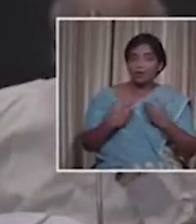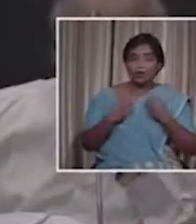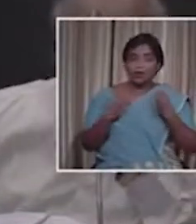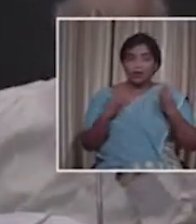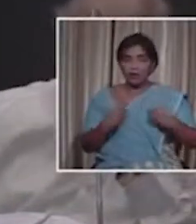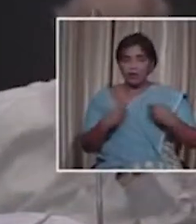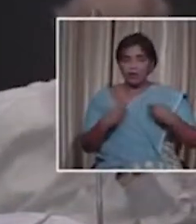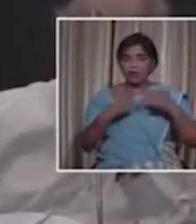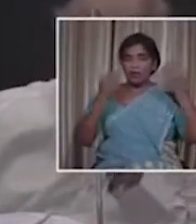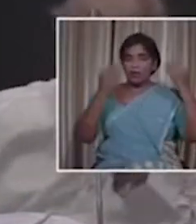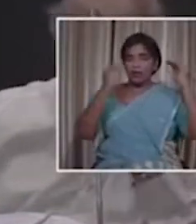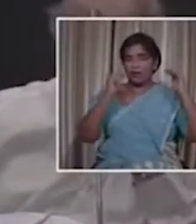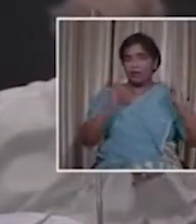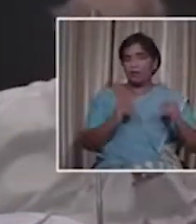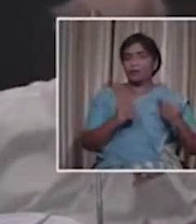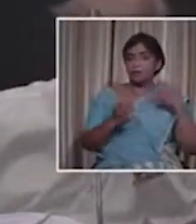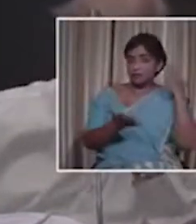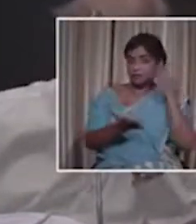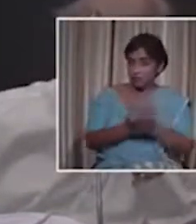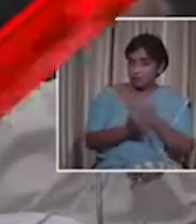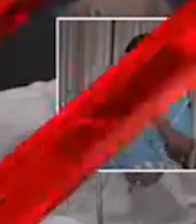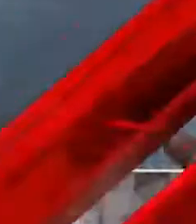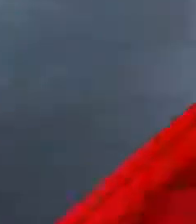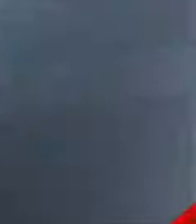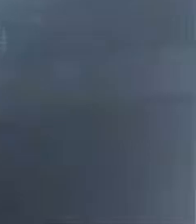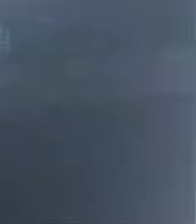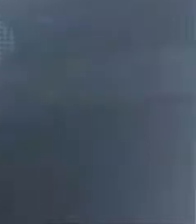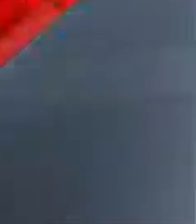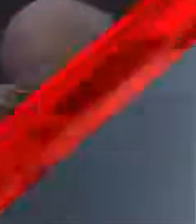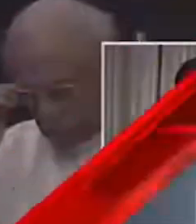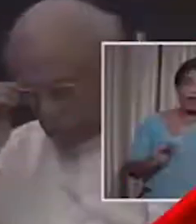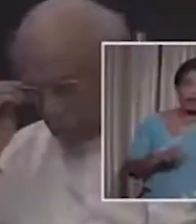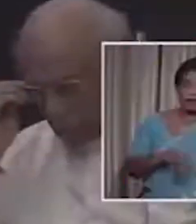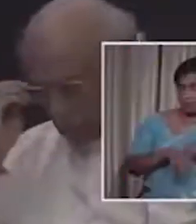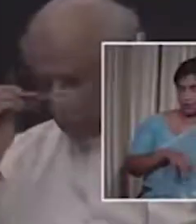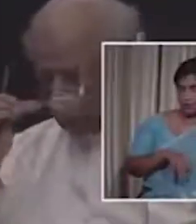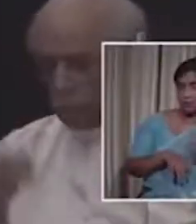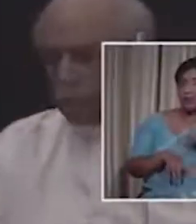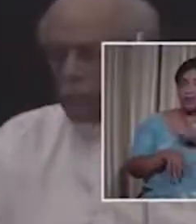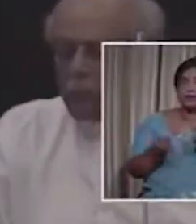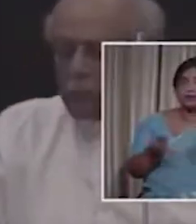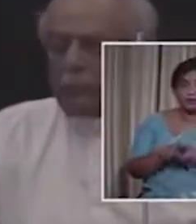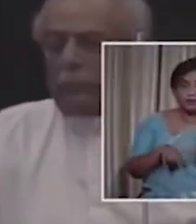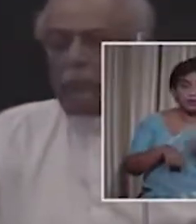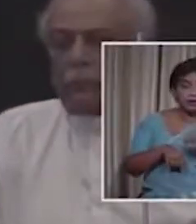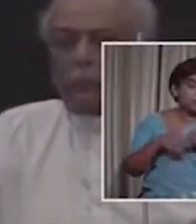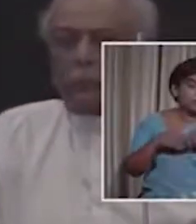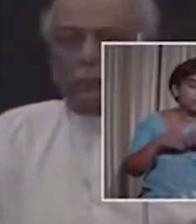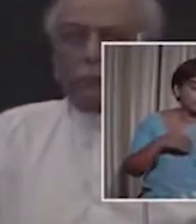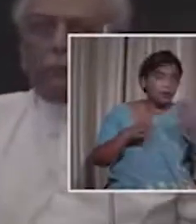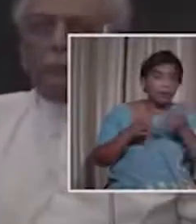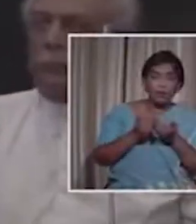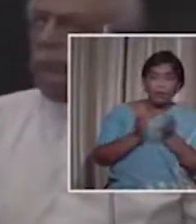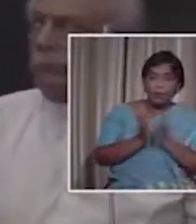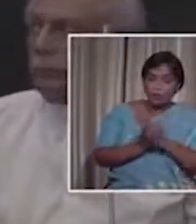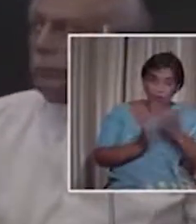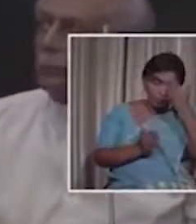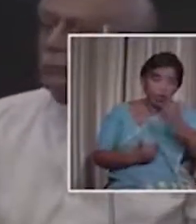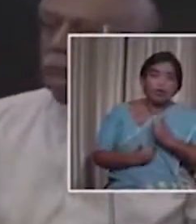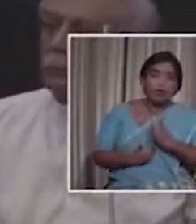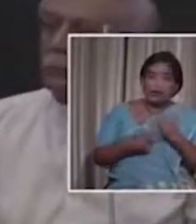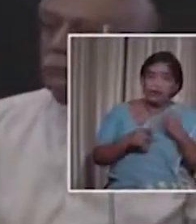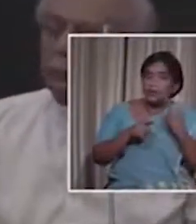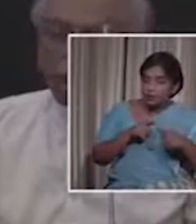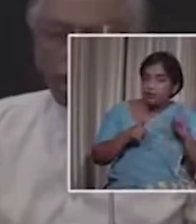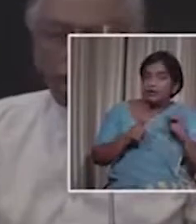ஏ தத்துவ வழக்குவாக அணிமட்ட அப்ப கட்டியுத்துக்கலை யுத்துவி. சில மாதங்களில் உணவு விடயத்தில் கடும் சிரமங்களை சந்திக்க வேண்டியிருப்பதால் அழிந்து